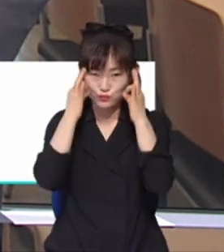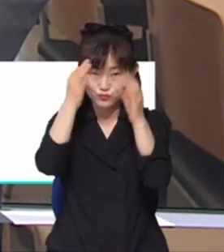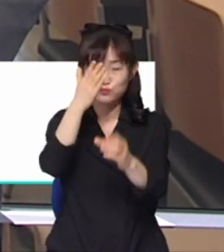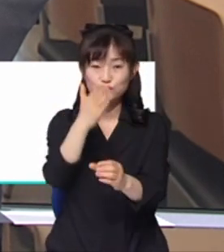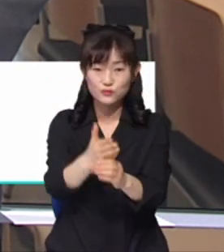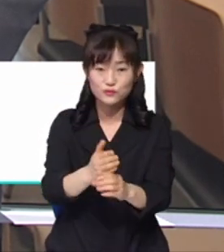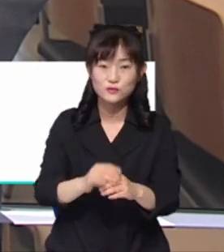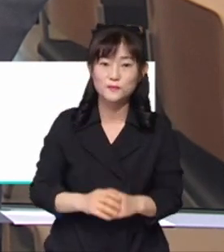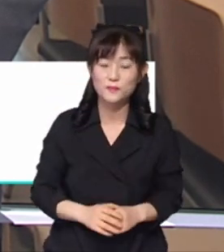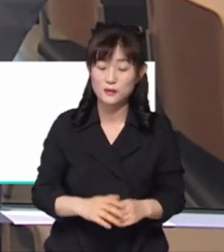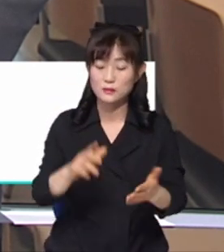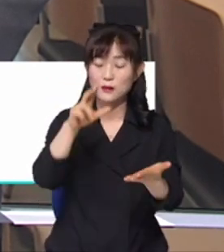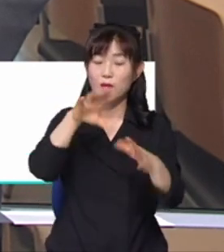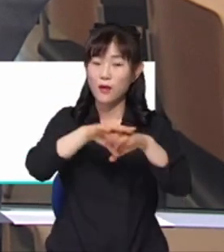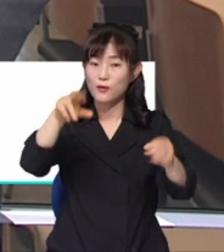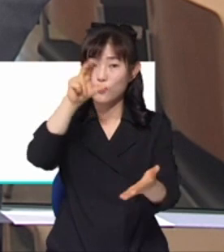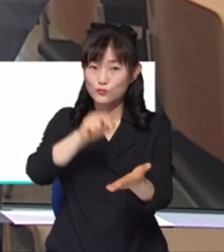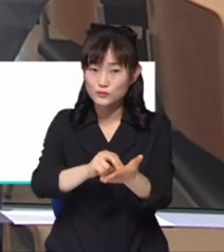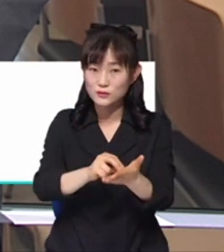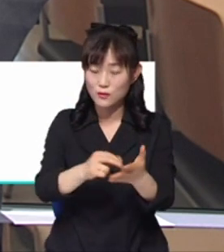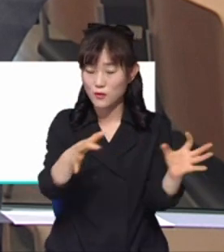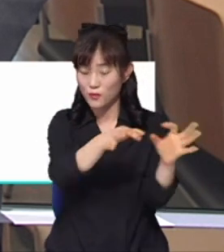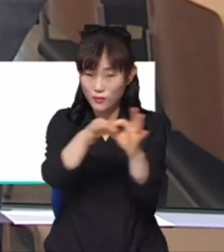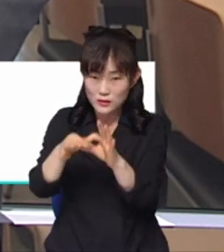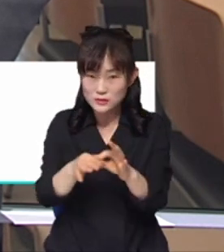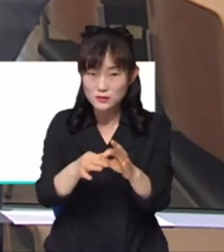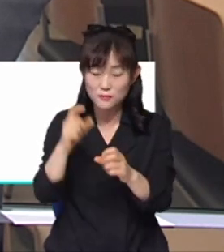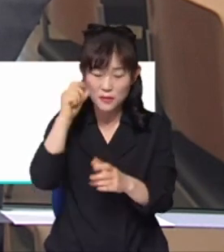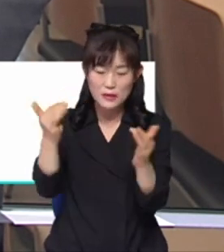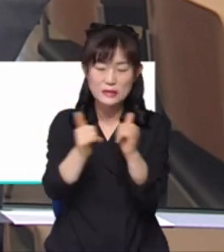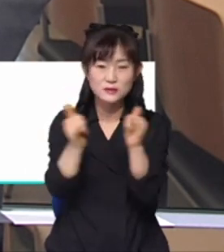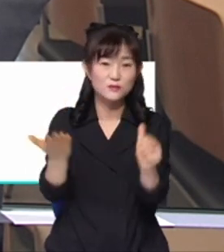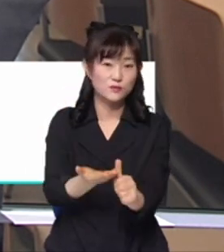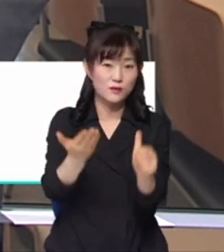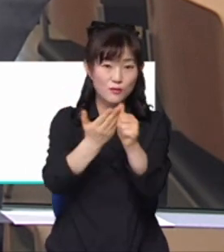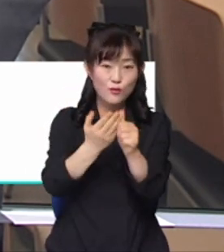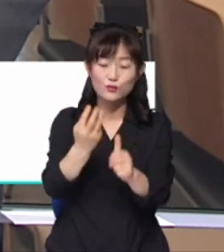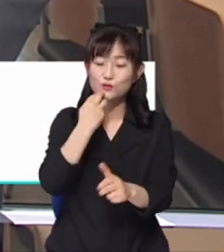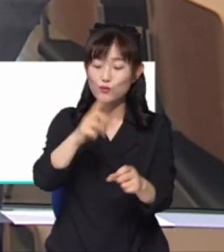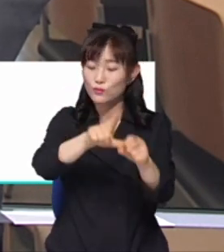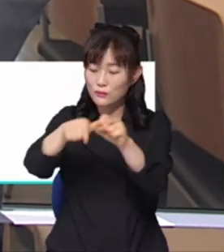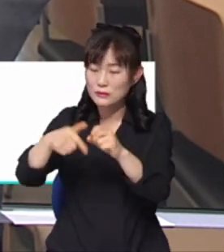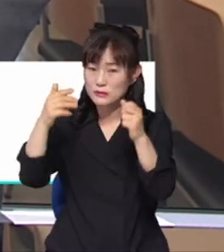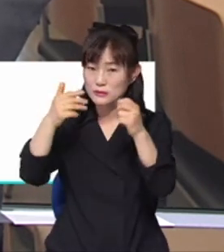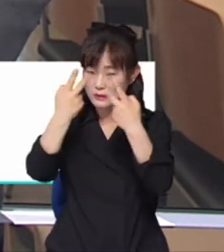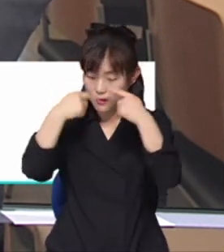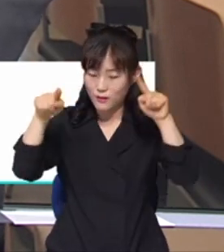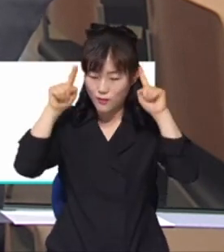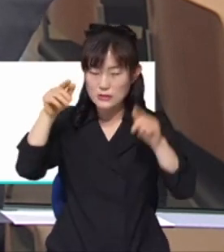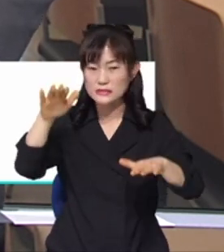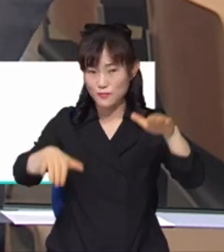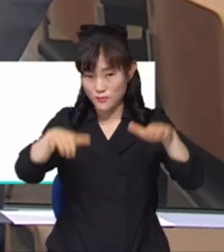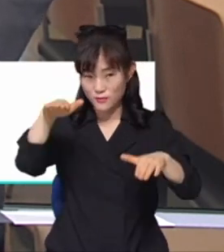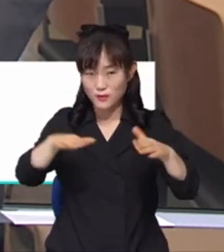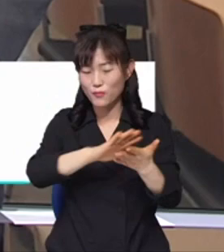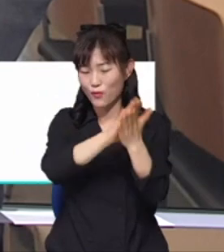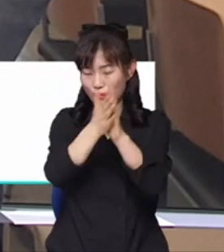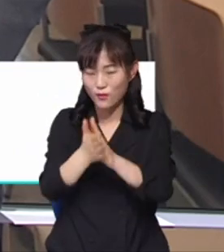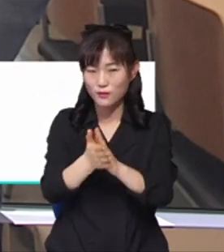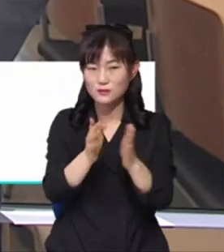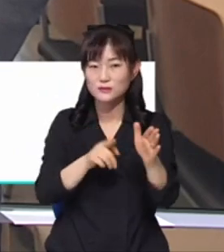사업과 연계한 커리큘럼을 바탕으로 지역인재 육성에 나서며 수도권 대학과의 차별화에 나섰습니다. 이어서 박성호 기자가